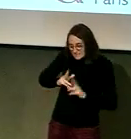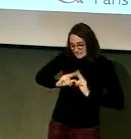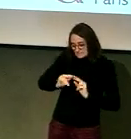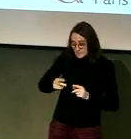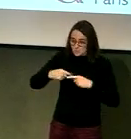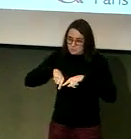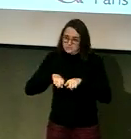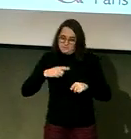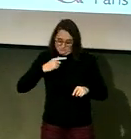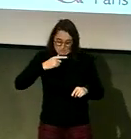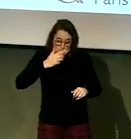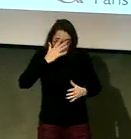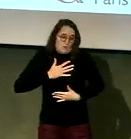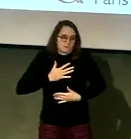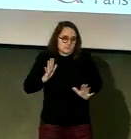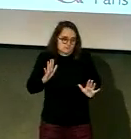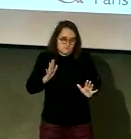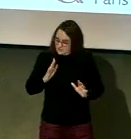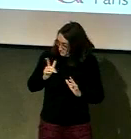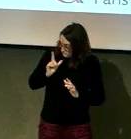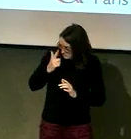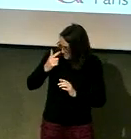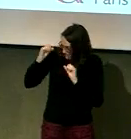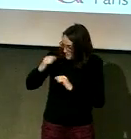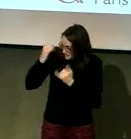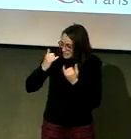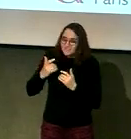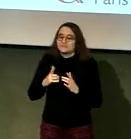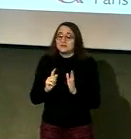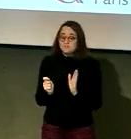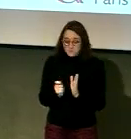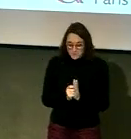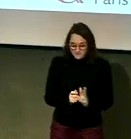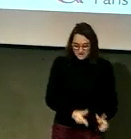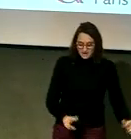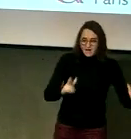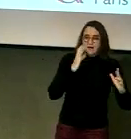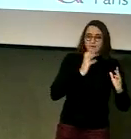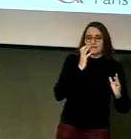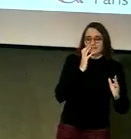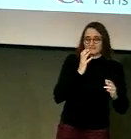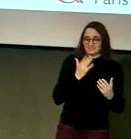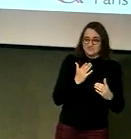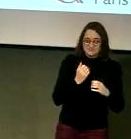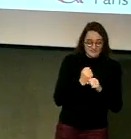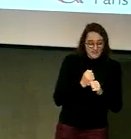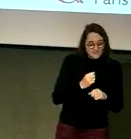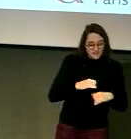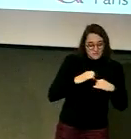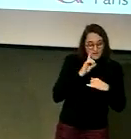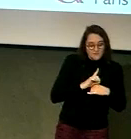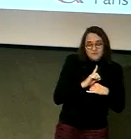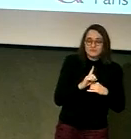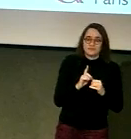au moment de l'adolescence, par ce travail dans les collèges, dans les lycées, auprès des jeunes filles, pour